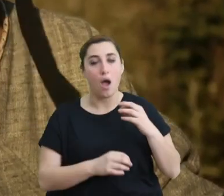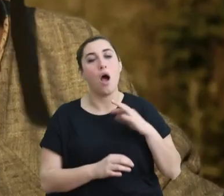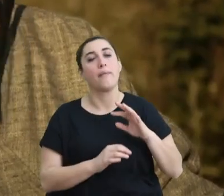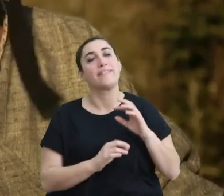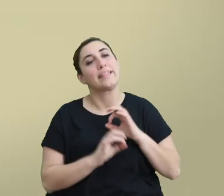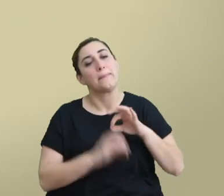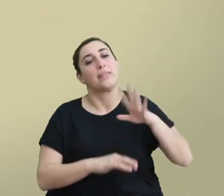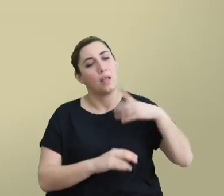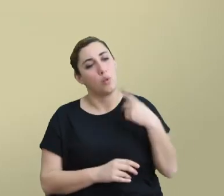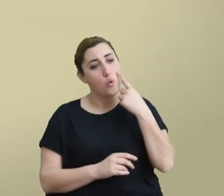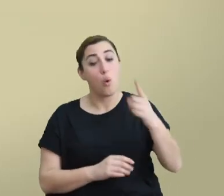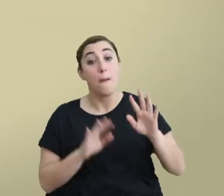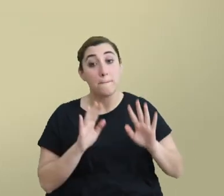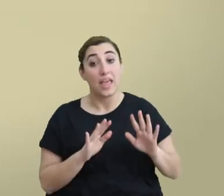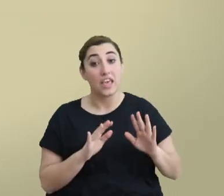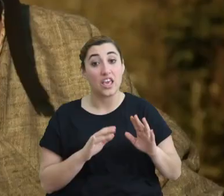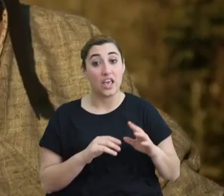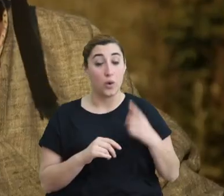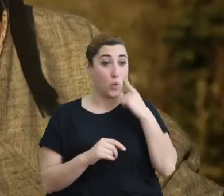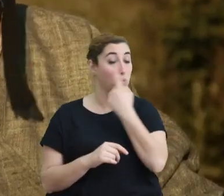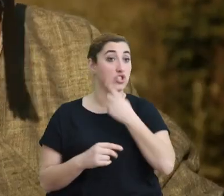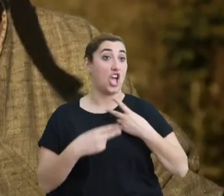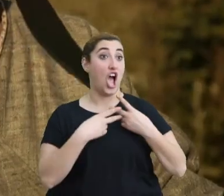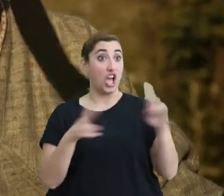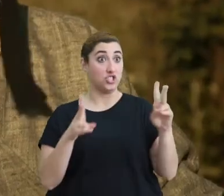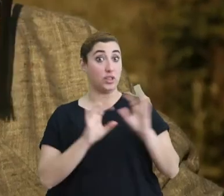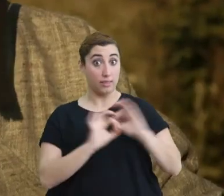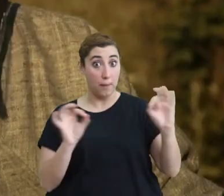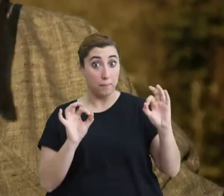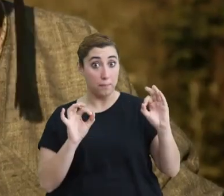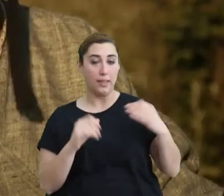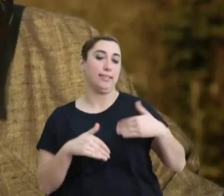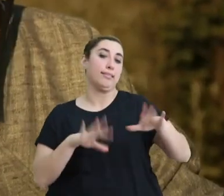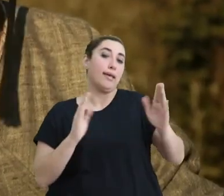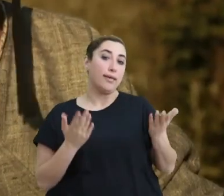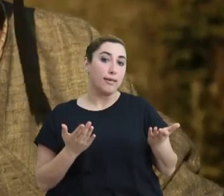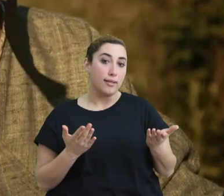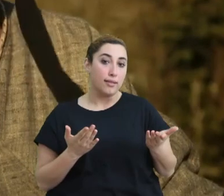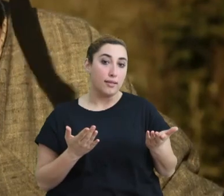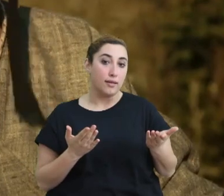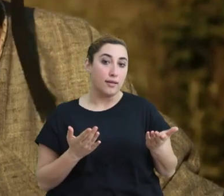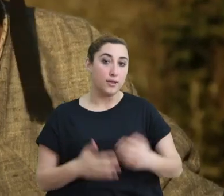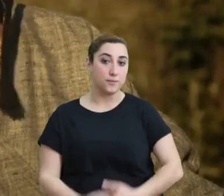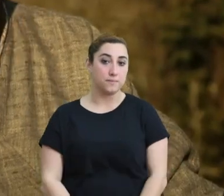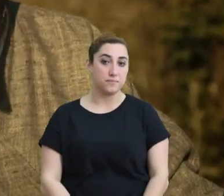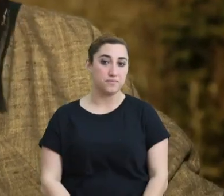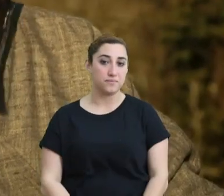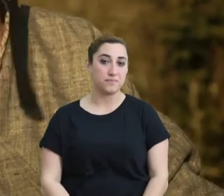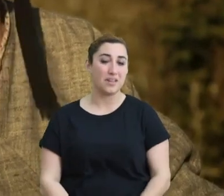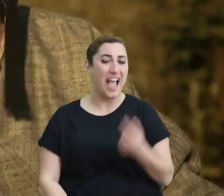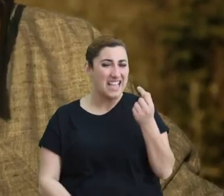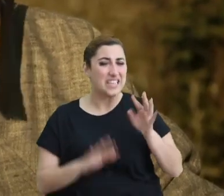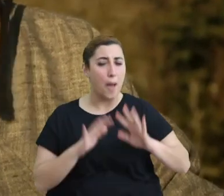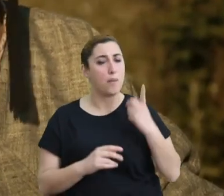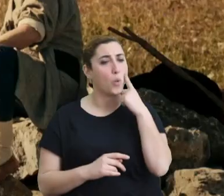Görürüm. Peki açık mıdır gözlerim büsbütün? Değildir. Azdır